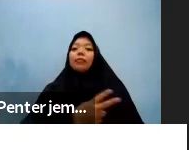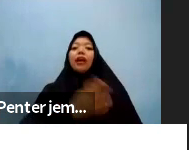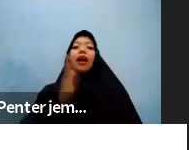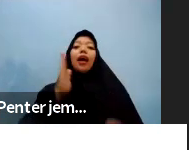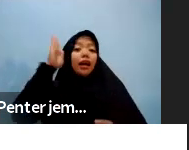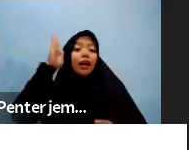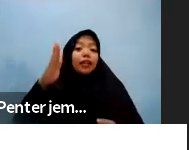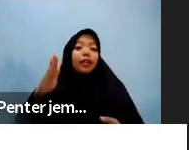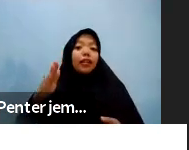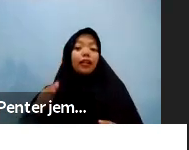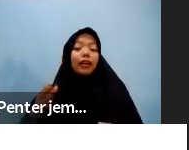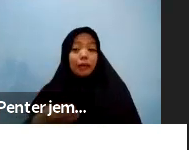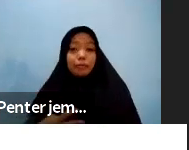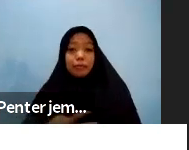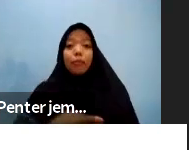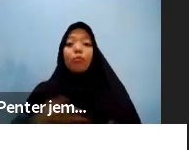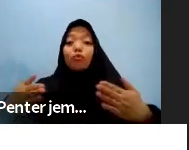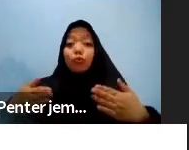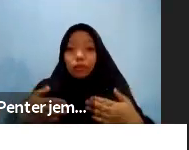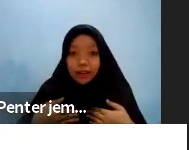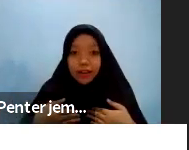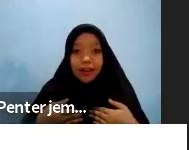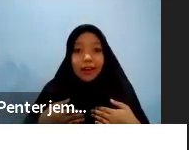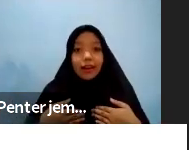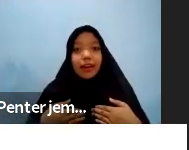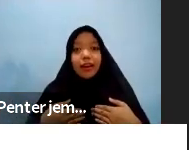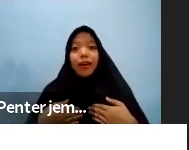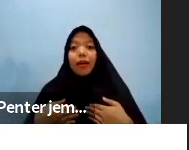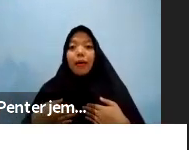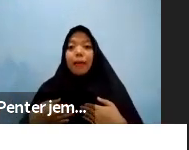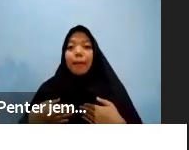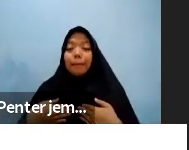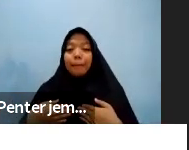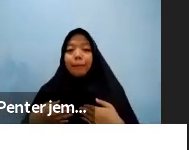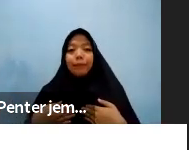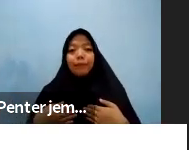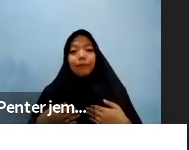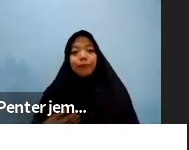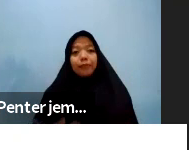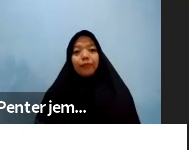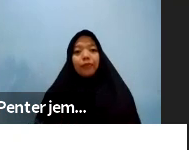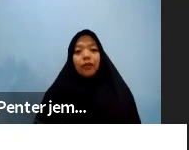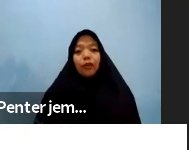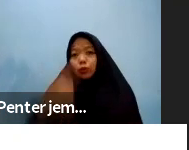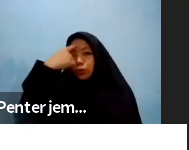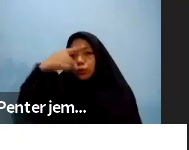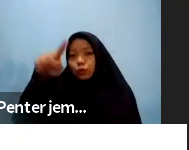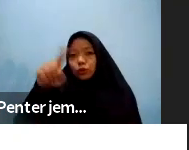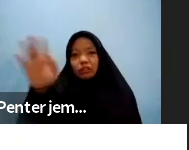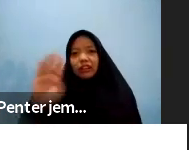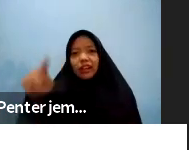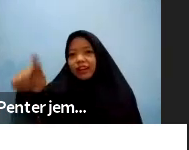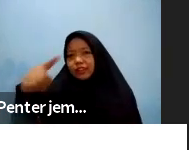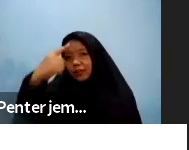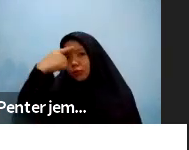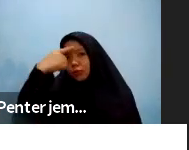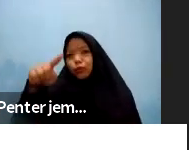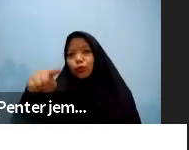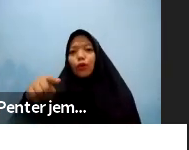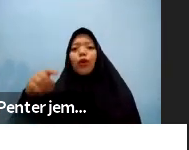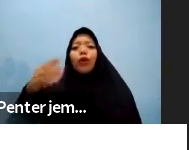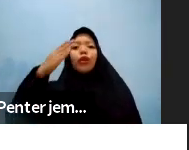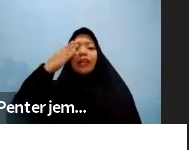radio edukasi khusus untuk bukan untuk tunanetra Aceh tapi untuk berbagai guru nanti kita akan